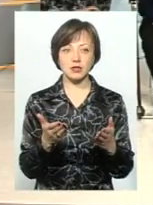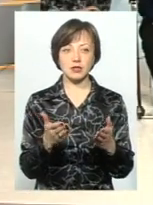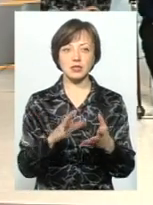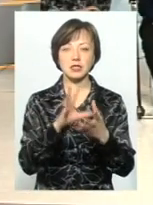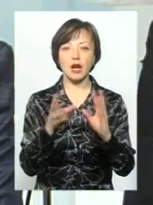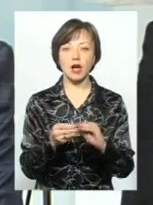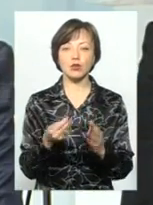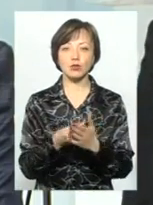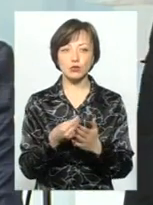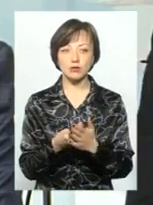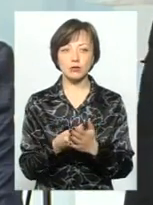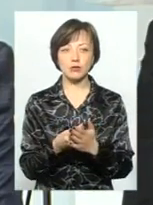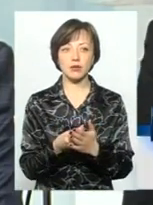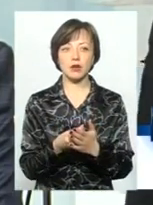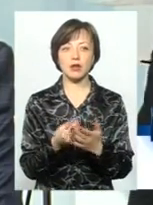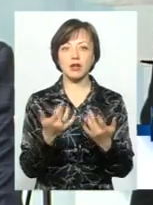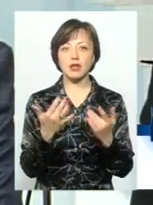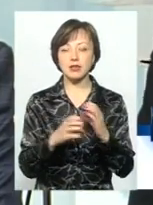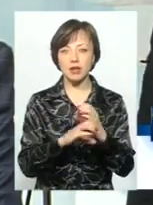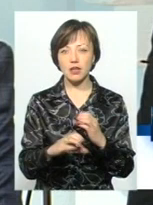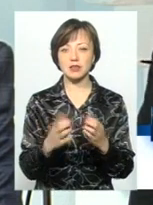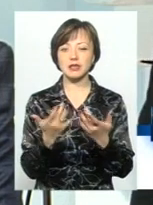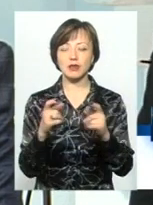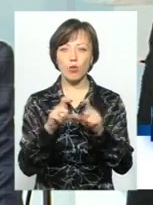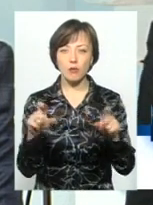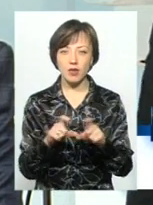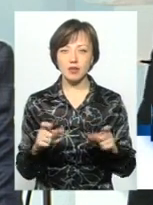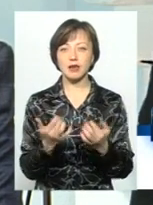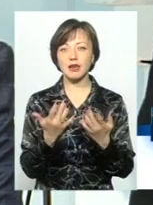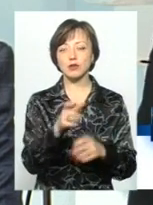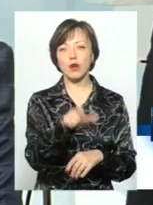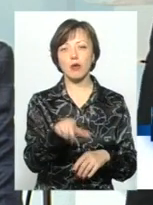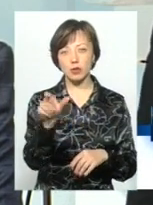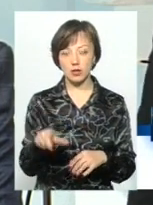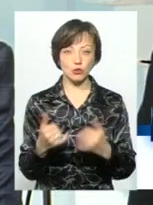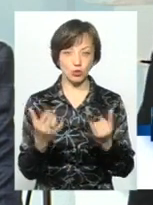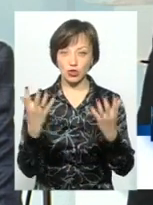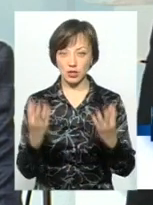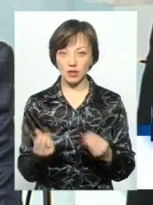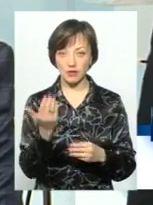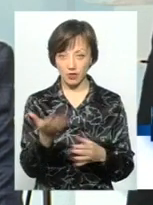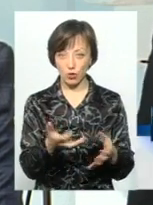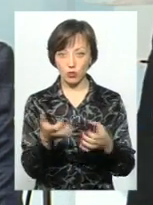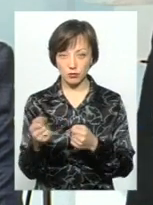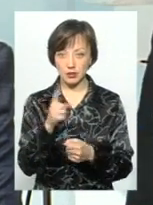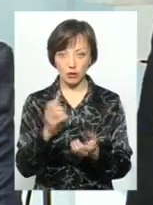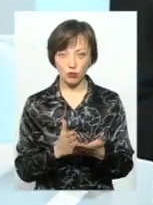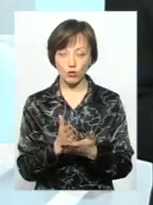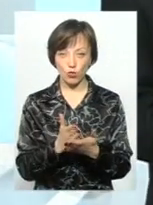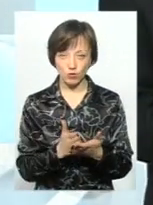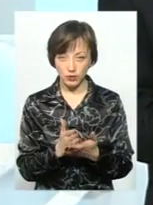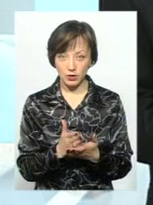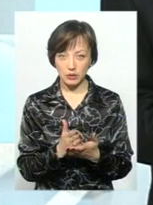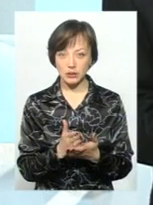загальна сума, кількість мереж, кількість споруднених, кількість об'єктів, які є, кількість абонентів є. Ця сума... На сьогоднішній день ви отримуєте за обслуговування, по суті,